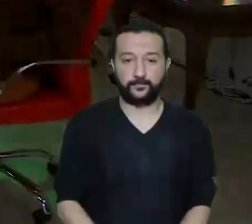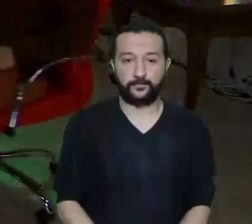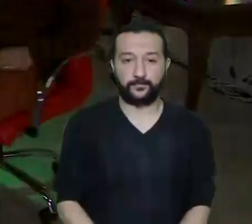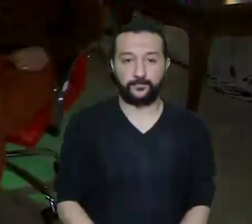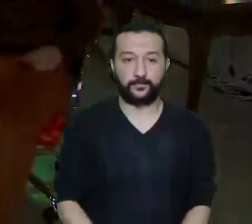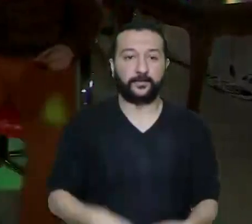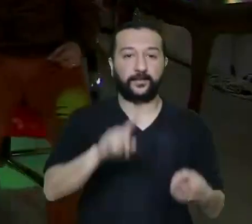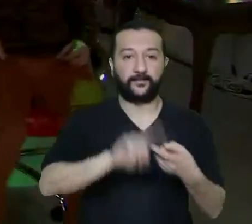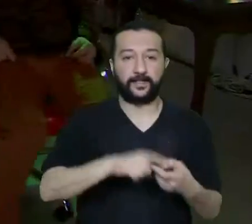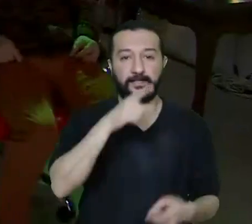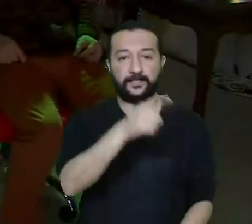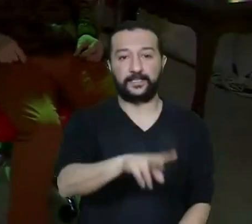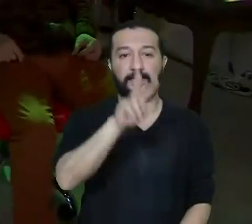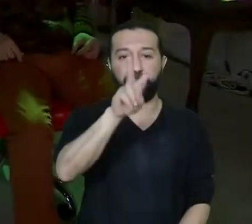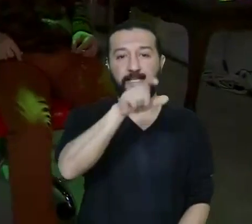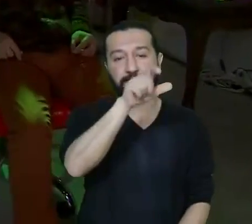Ve